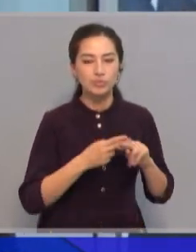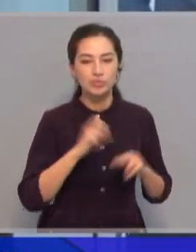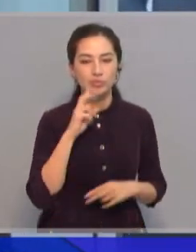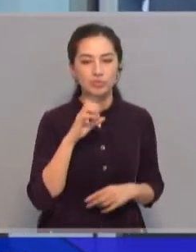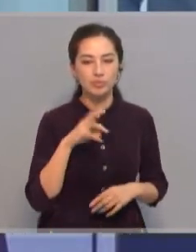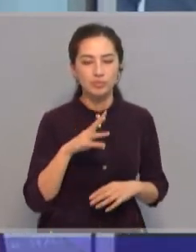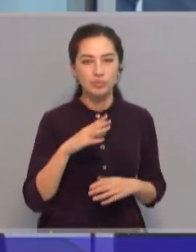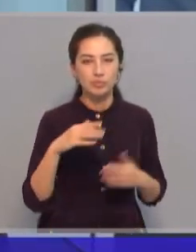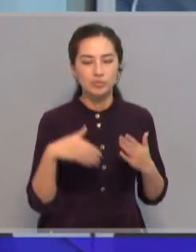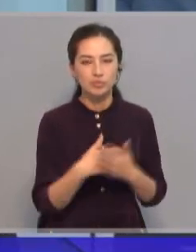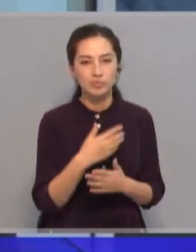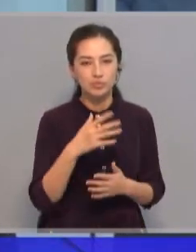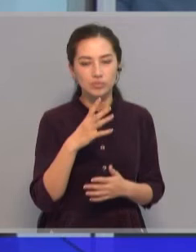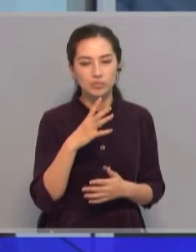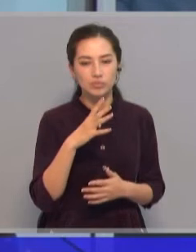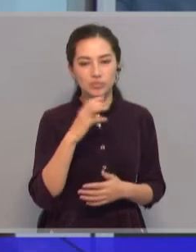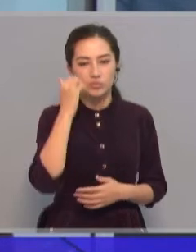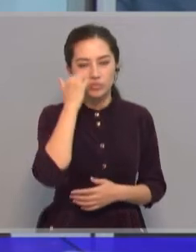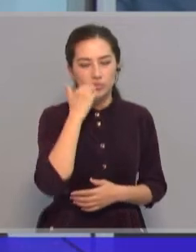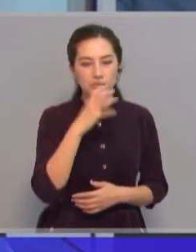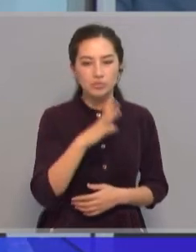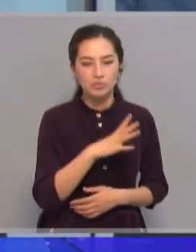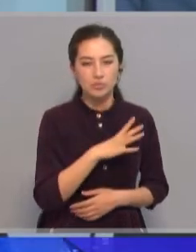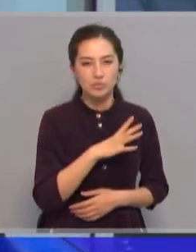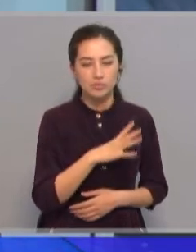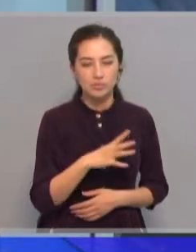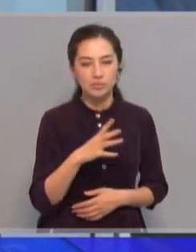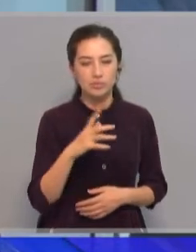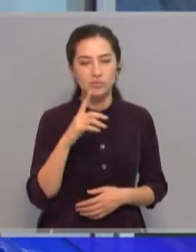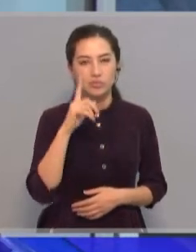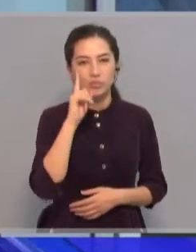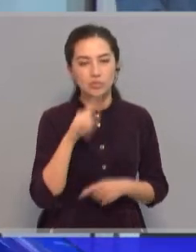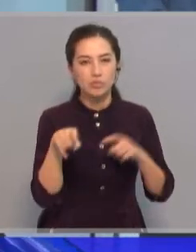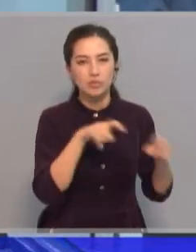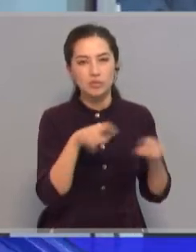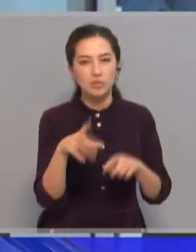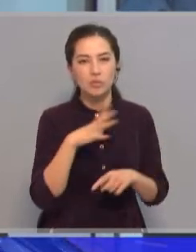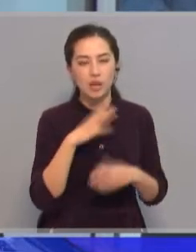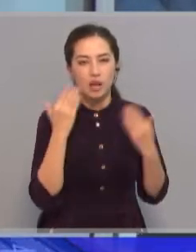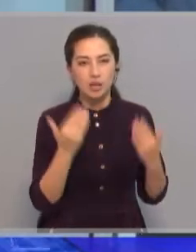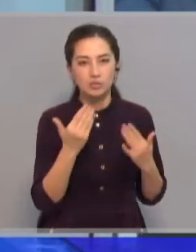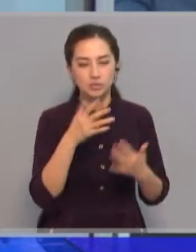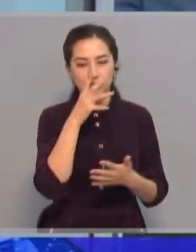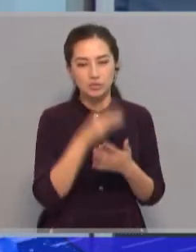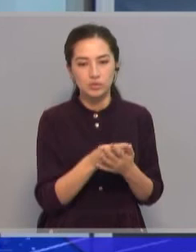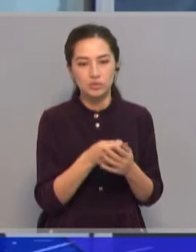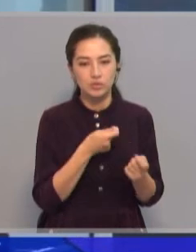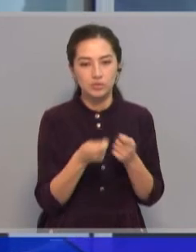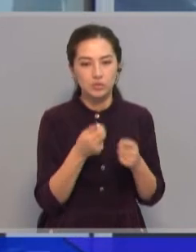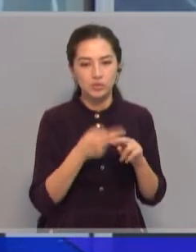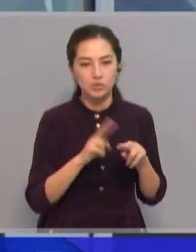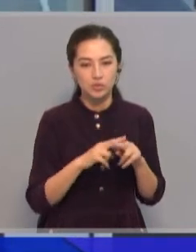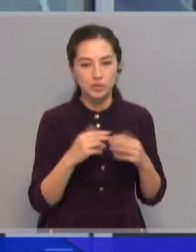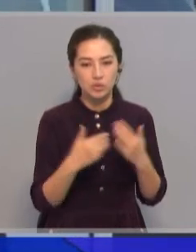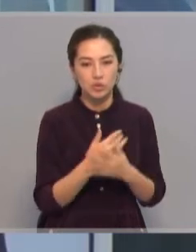әкімшілігіміз ғимаратқа жармай әйтеуір баспанасыз. Қайерден тура кезде сөйерде жүрген өтті. Мінекі мен осы кісінің басшылығында бүгін